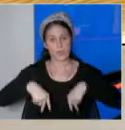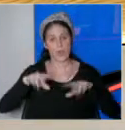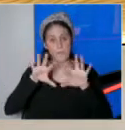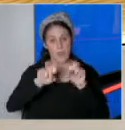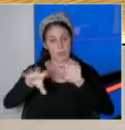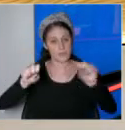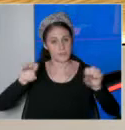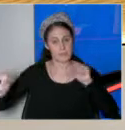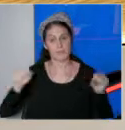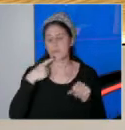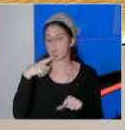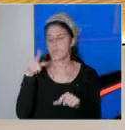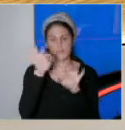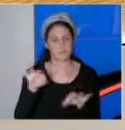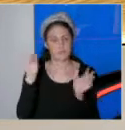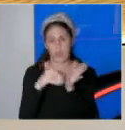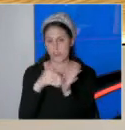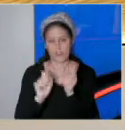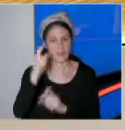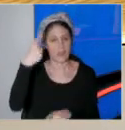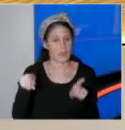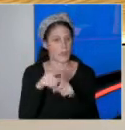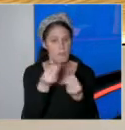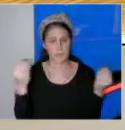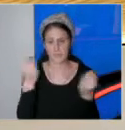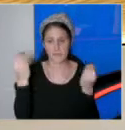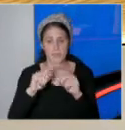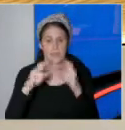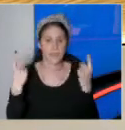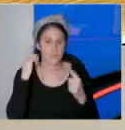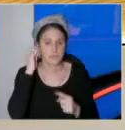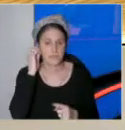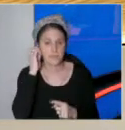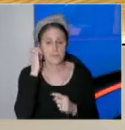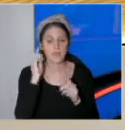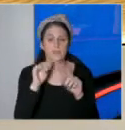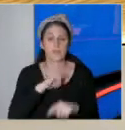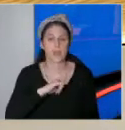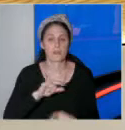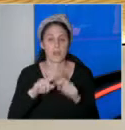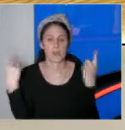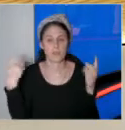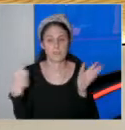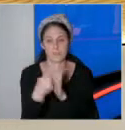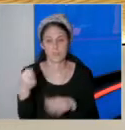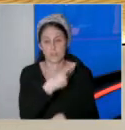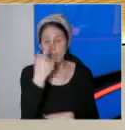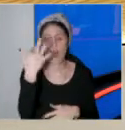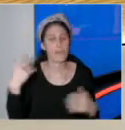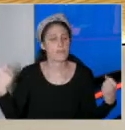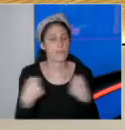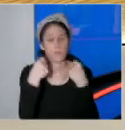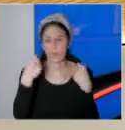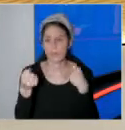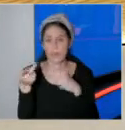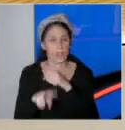אבל זה עדיין לא קורה כמו הרבה דברים אחרים. עוברים לעניין אחר, בסוף השבוע כמה וכמה תאונות קטלניות